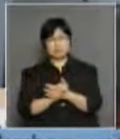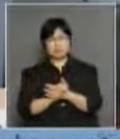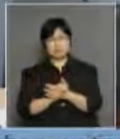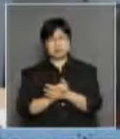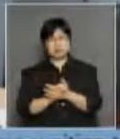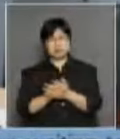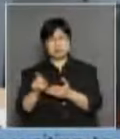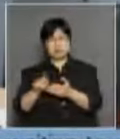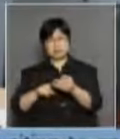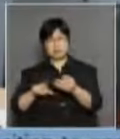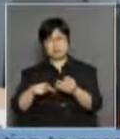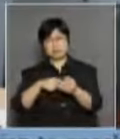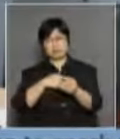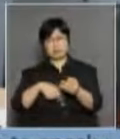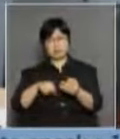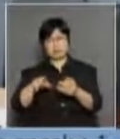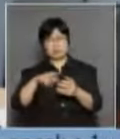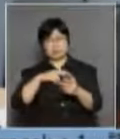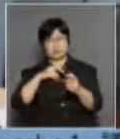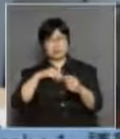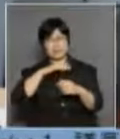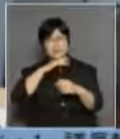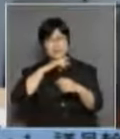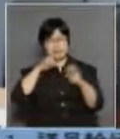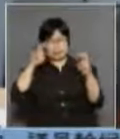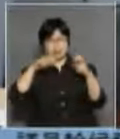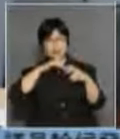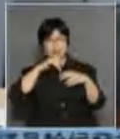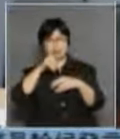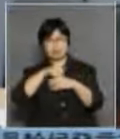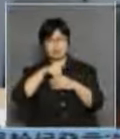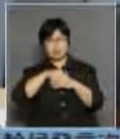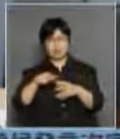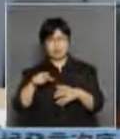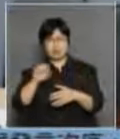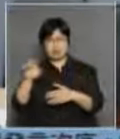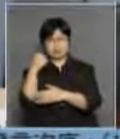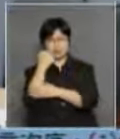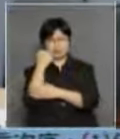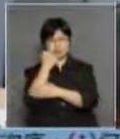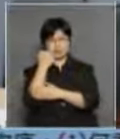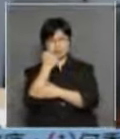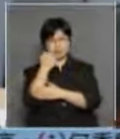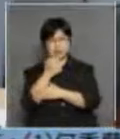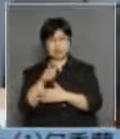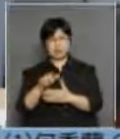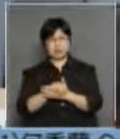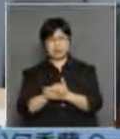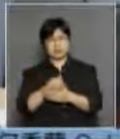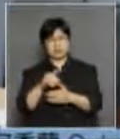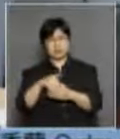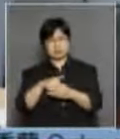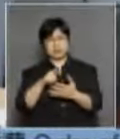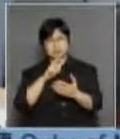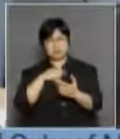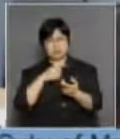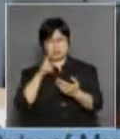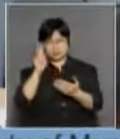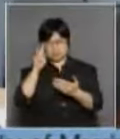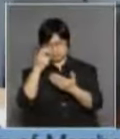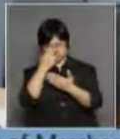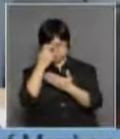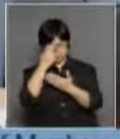國興議員又整咗個偽投票，雖然間喺馬嗰度反對，佢投票嗰陣時成亂教一腳。我查過投票